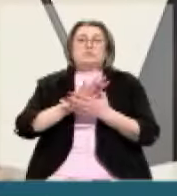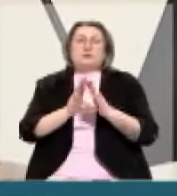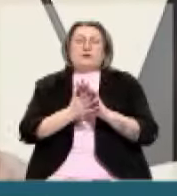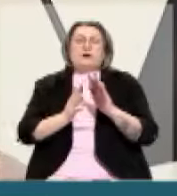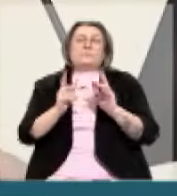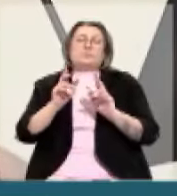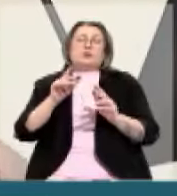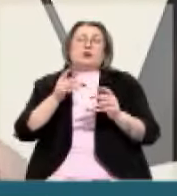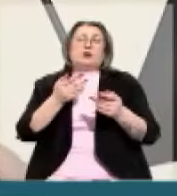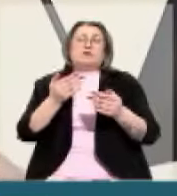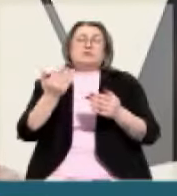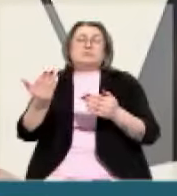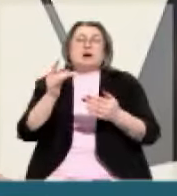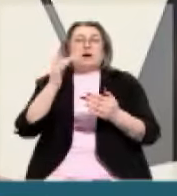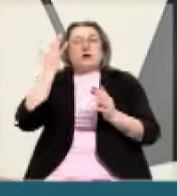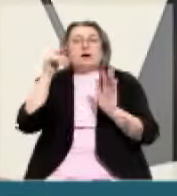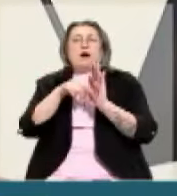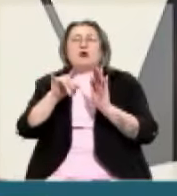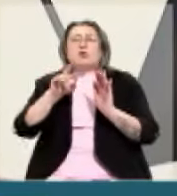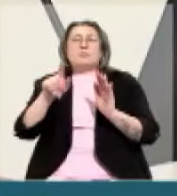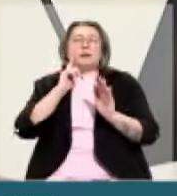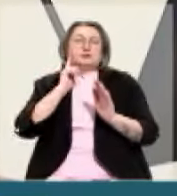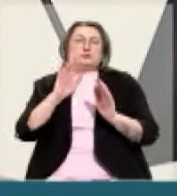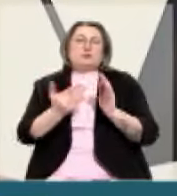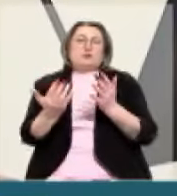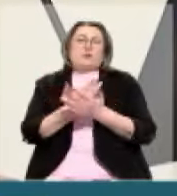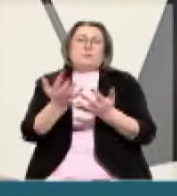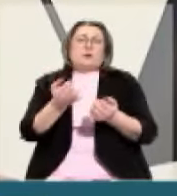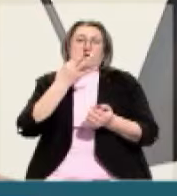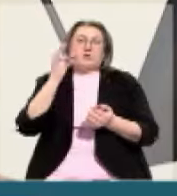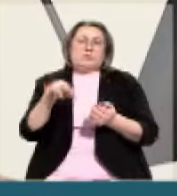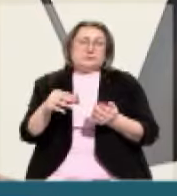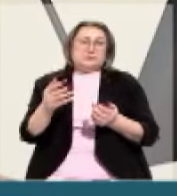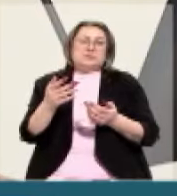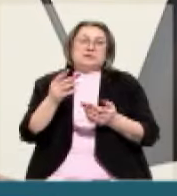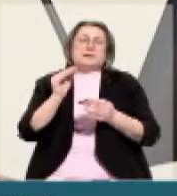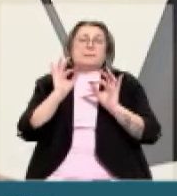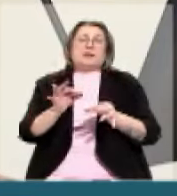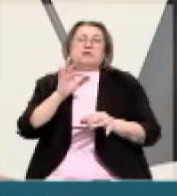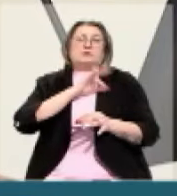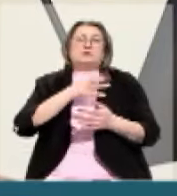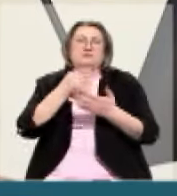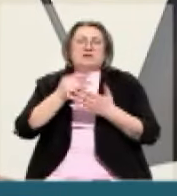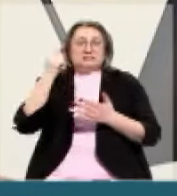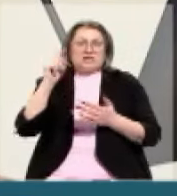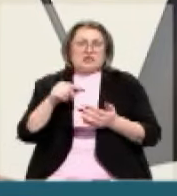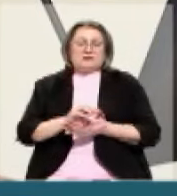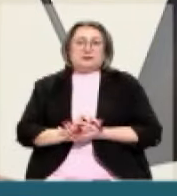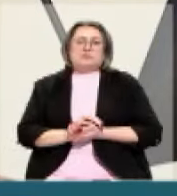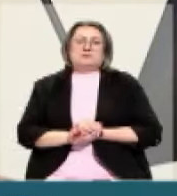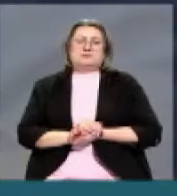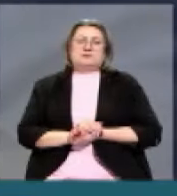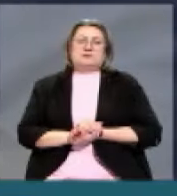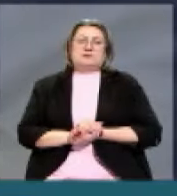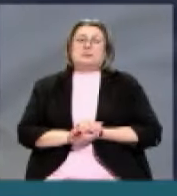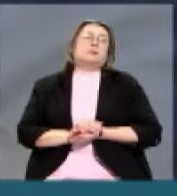тиімді пайдалануға қабілетті жастардың рөлі арта түседі. Ойы ұшқыр жастарымыз болашақты бағамдай алады, әрі дәйекті дамуға